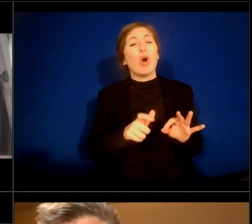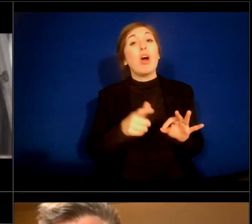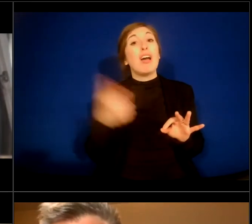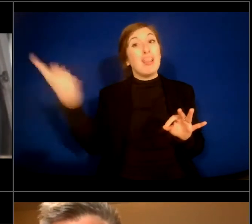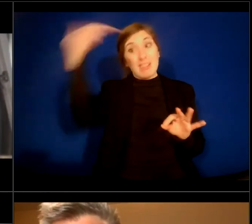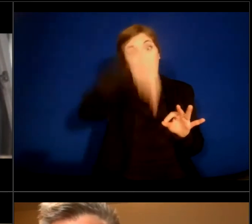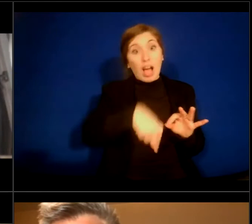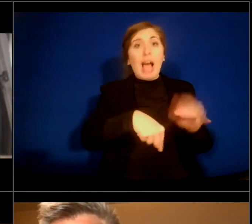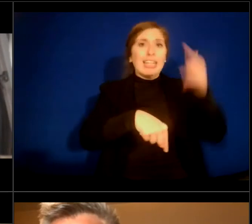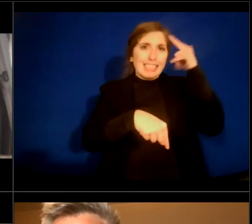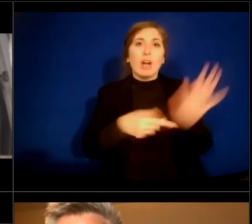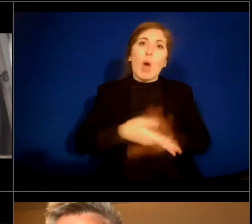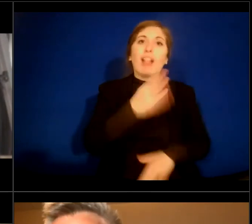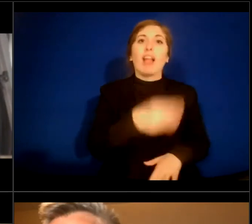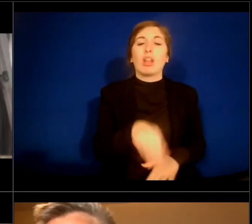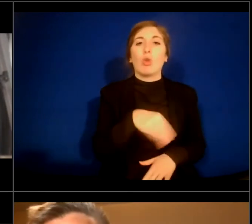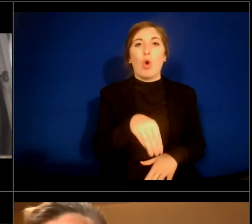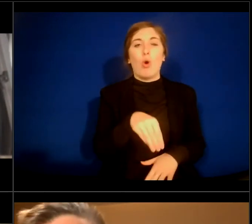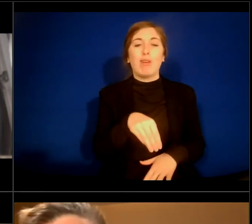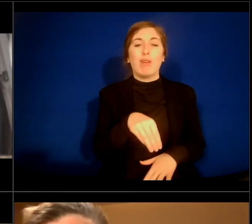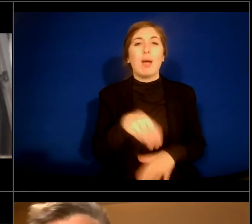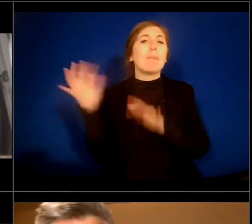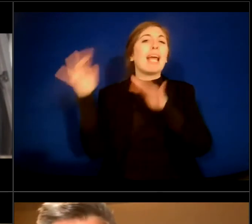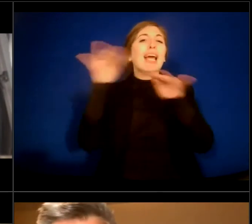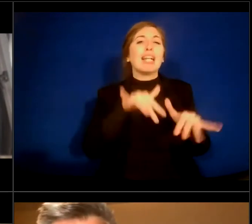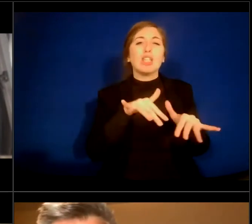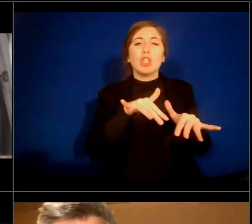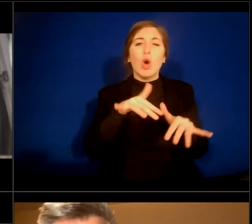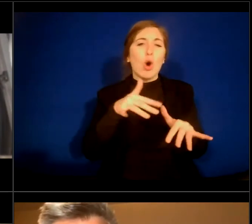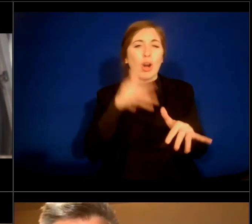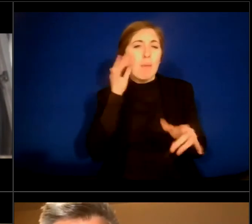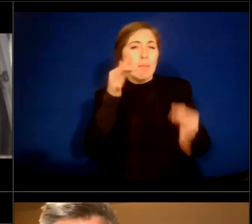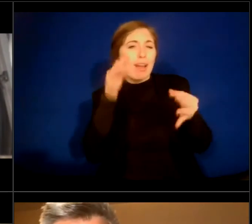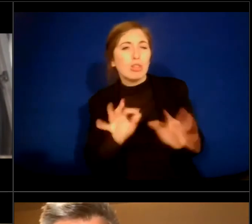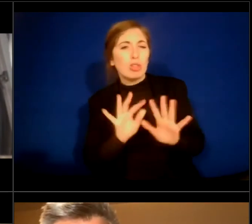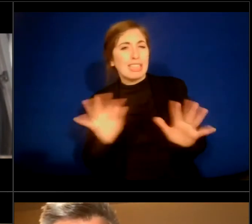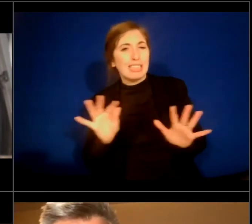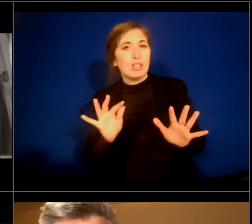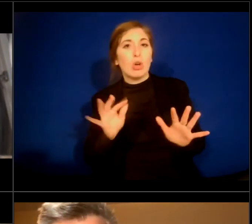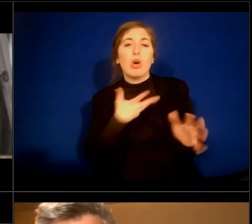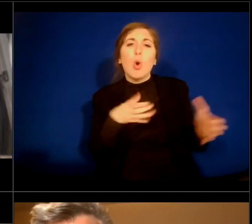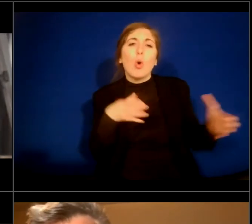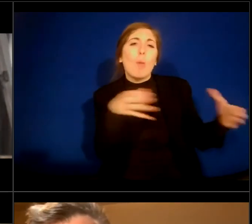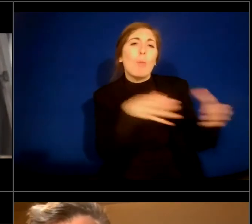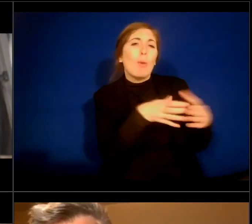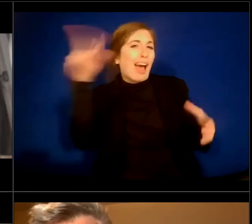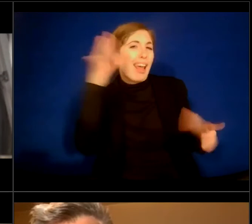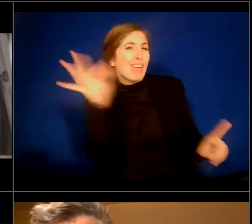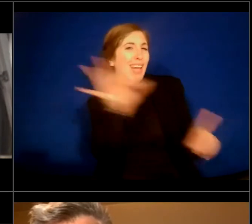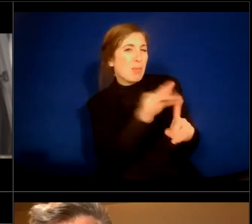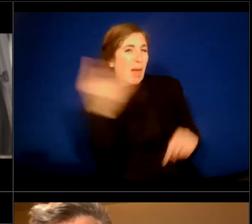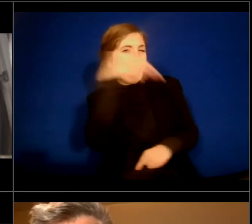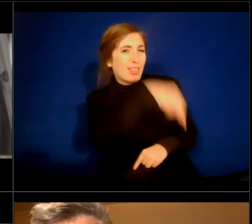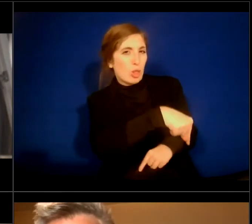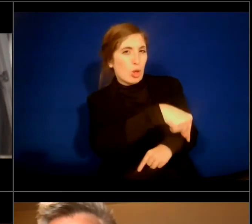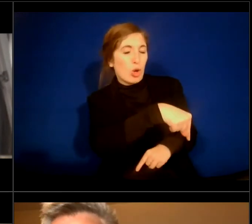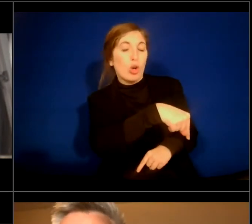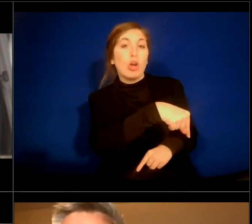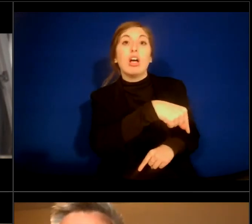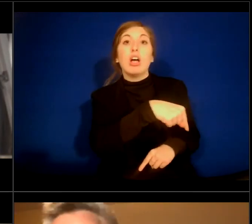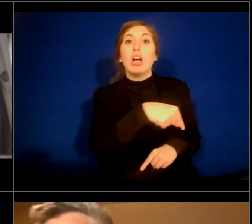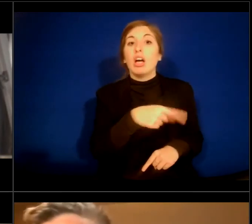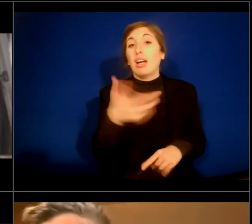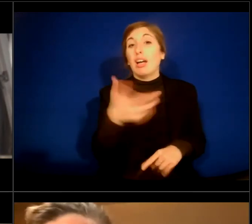insomma. Hanno delle comunità di riferimento, hanno stimato probabilmente che saranno